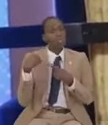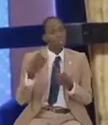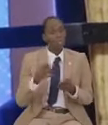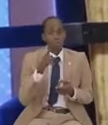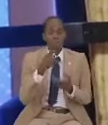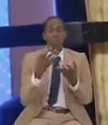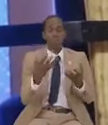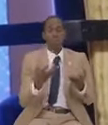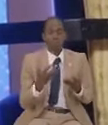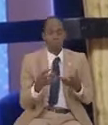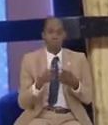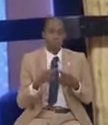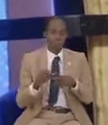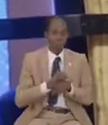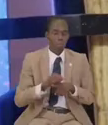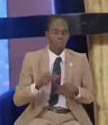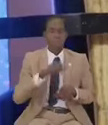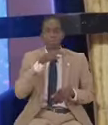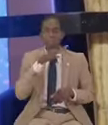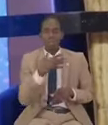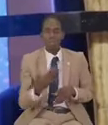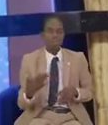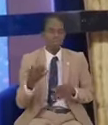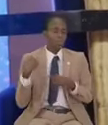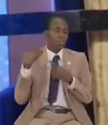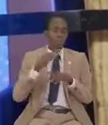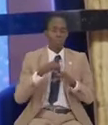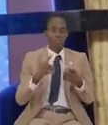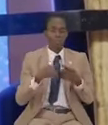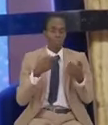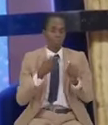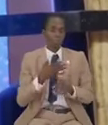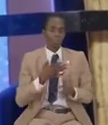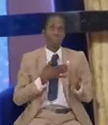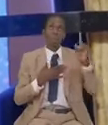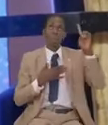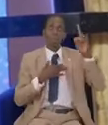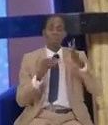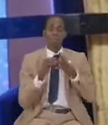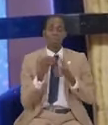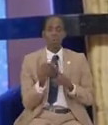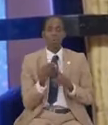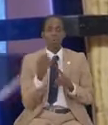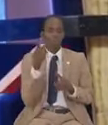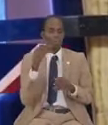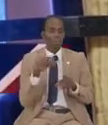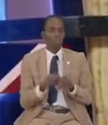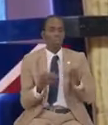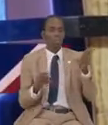corrompre pour détruire tous les enfants osé 9